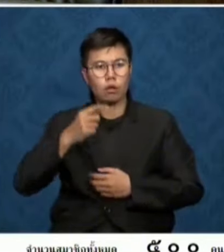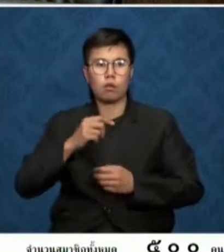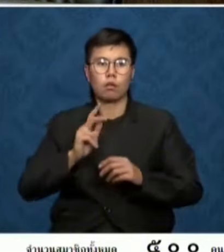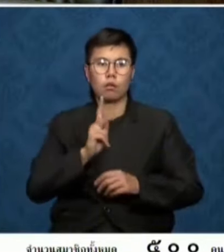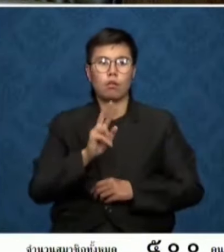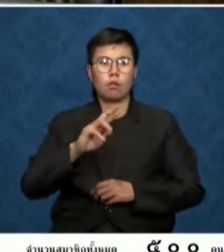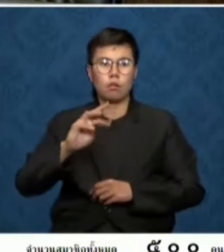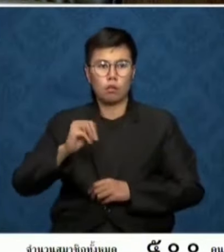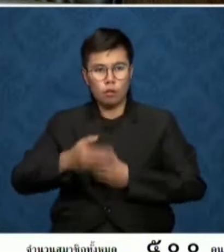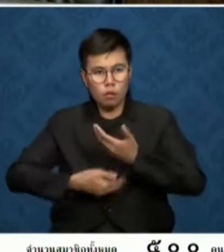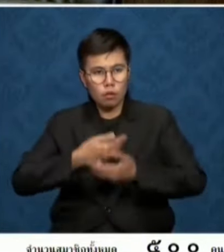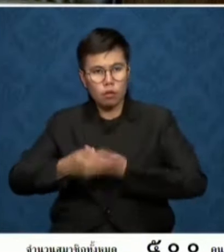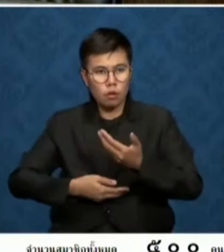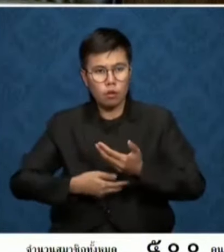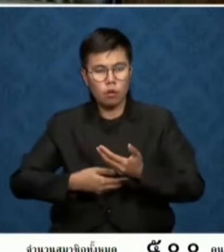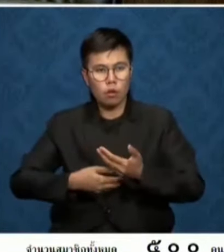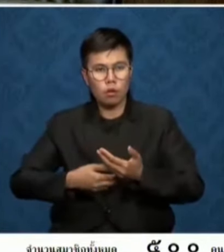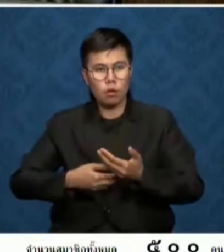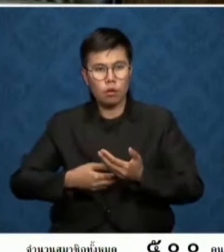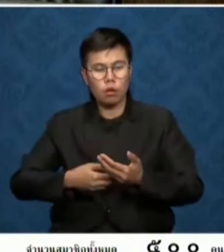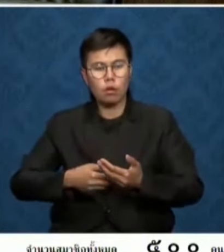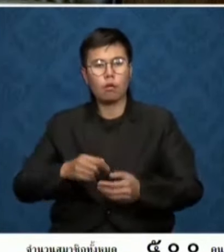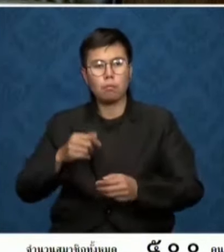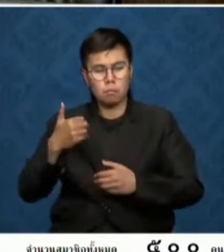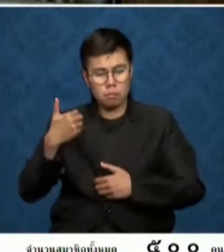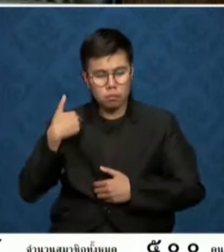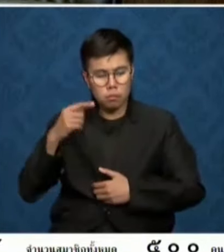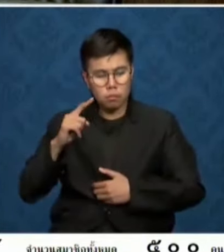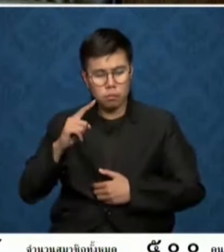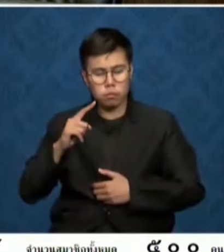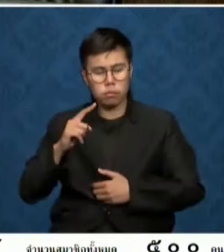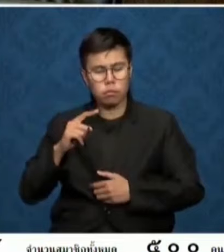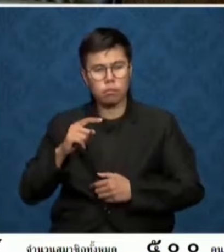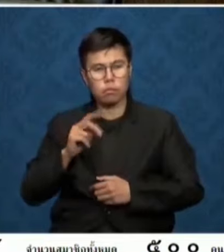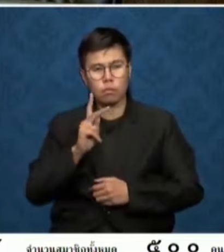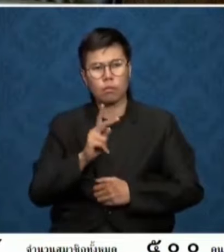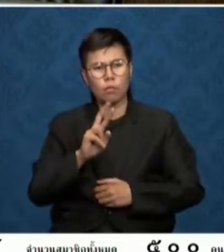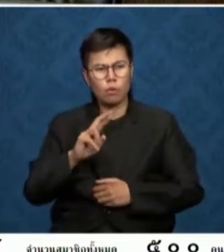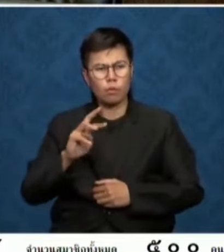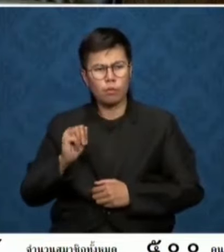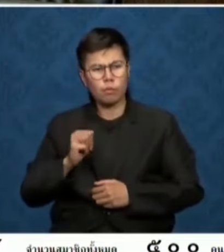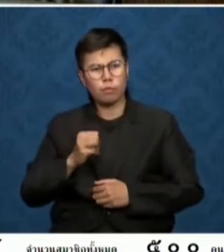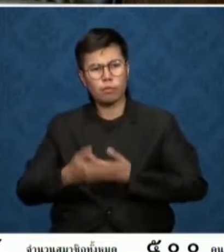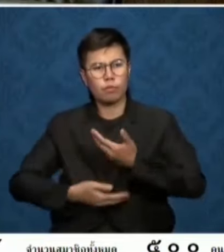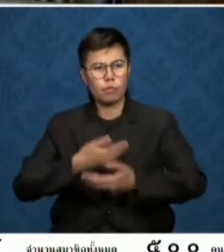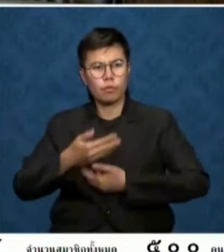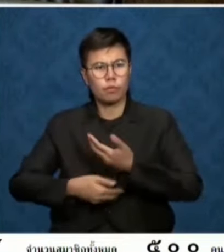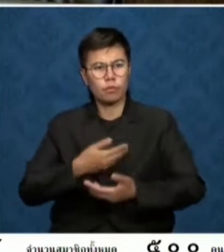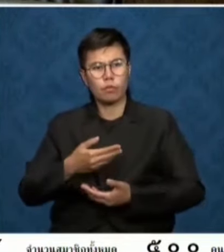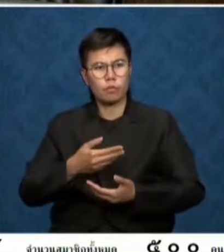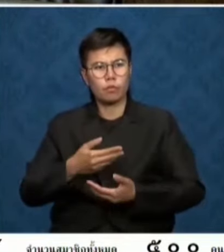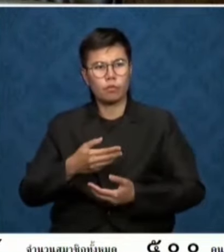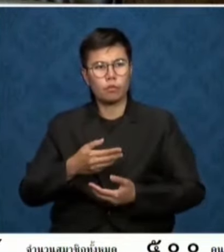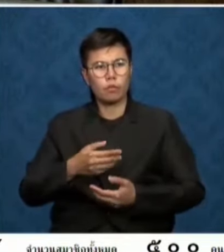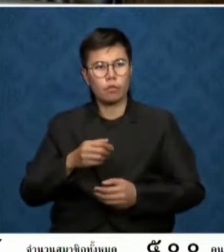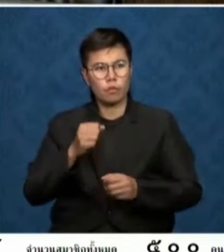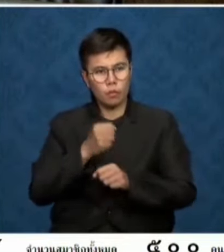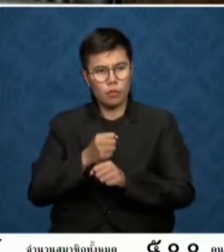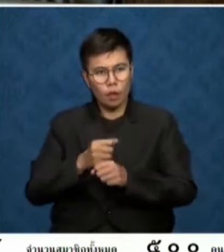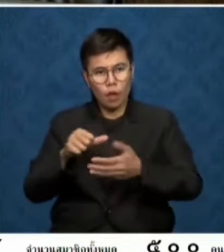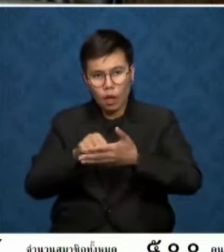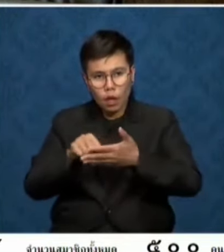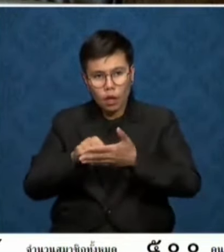เพิ่มแล้วก็ไปตัดลดจากการในกระทรวงที่ในกรมที่ของกระทรวงพาณิชย์เองหรือไปตัดที่อื่นแล้วมาเ